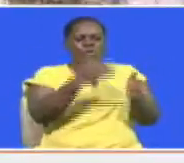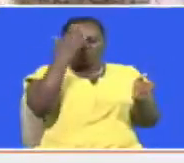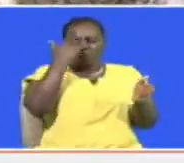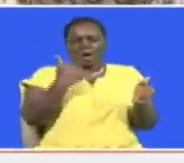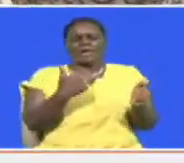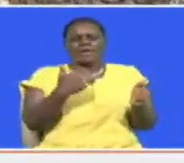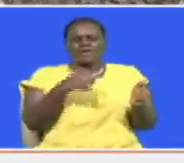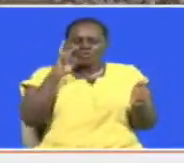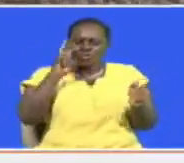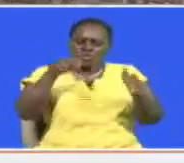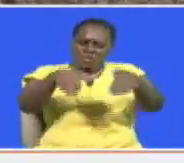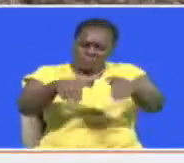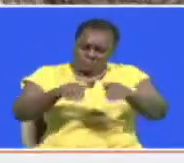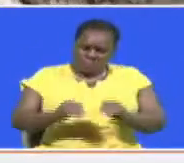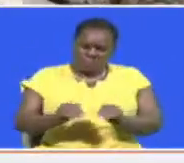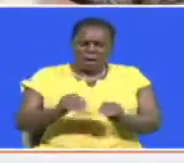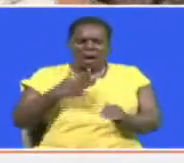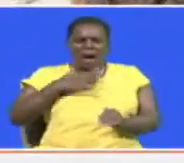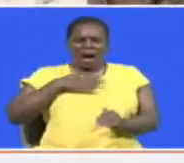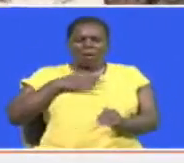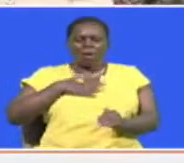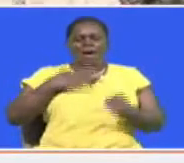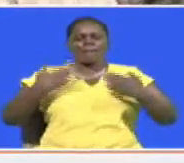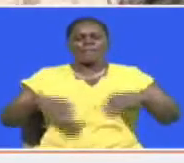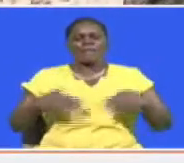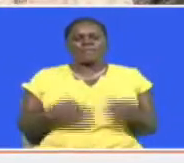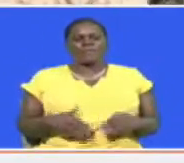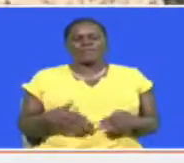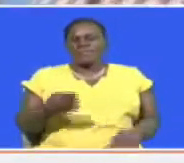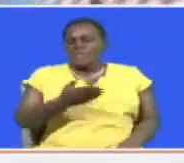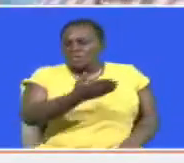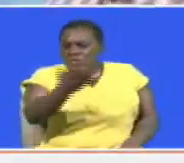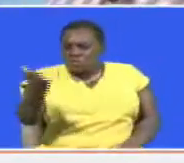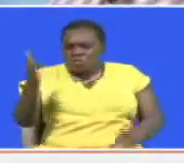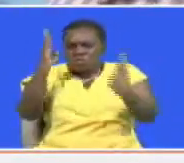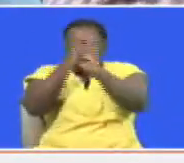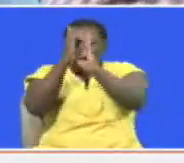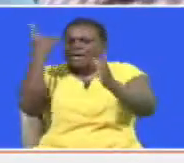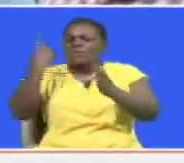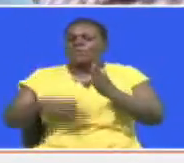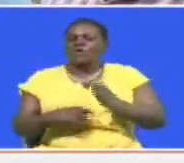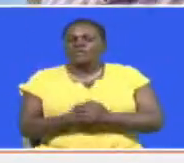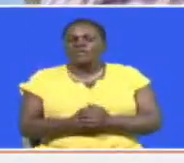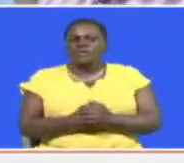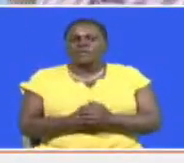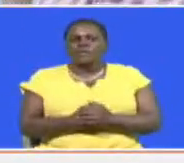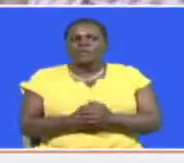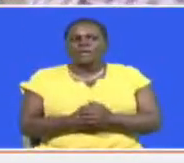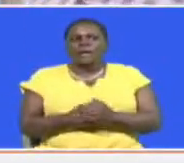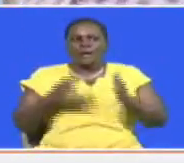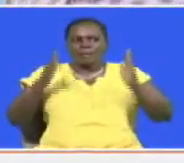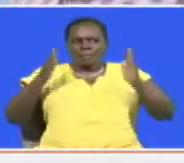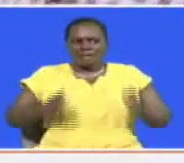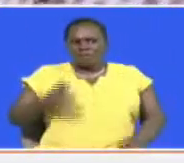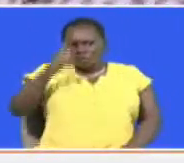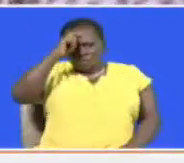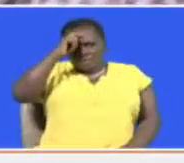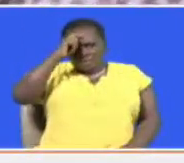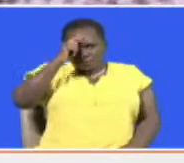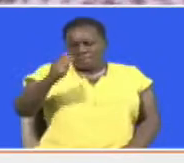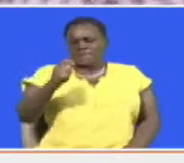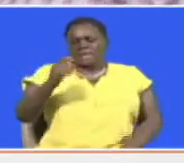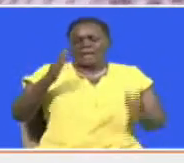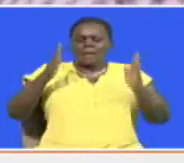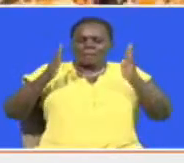kuona yale makaburi yalifukuliwa watu wetu. Ni nini mnaficha katika Shakahola? Mtu ambaye anaheshimika,